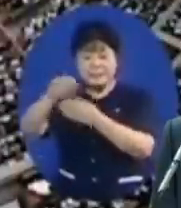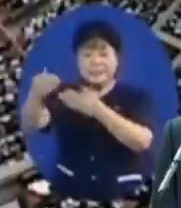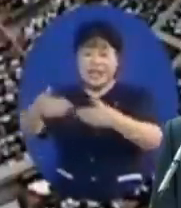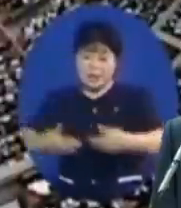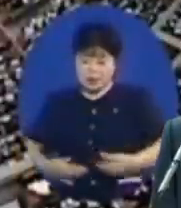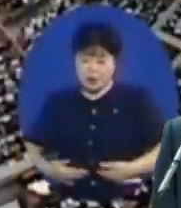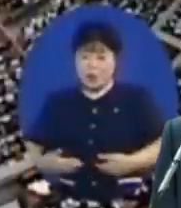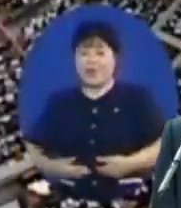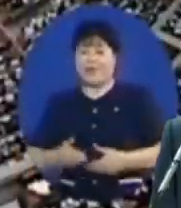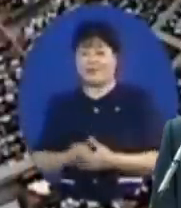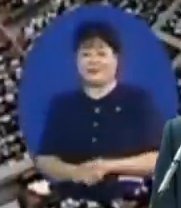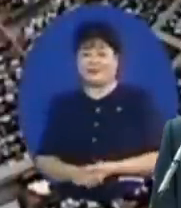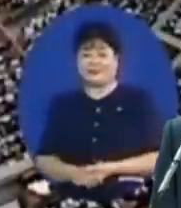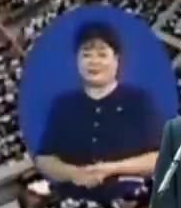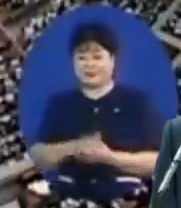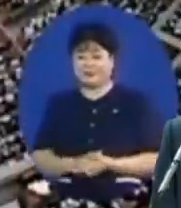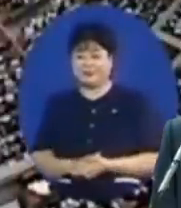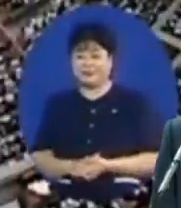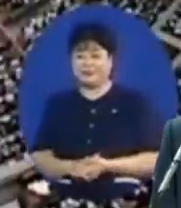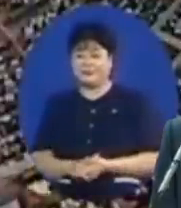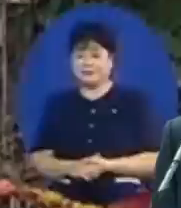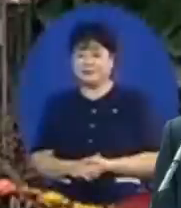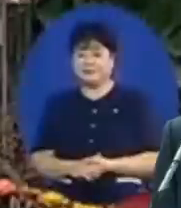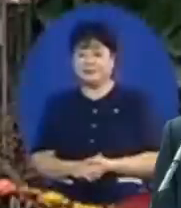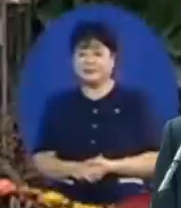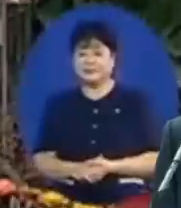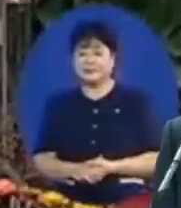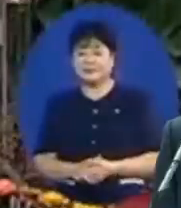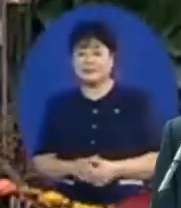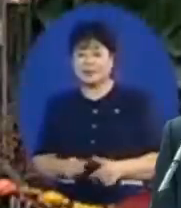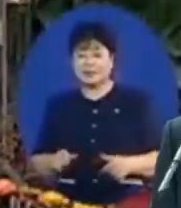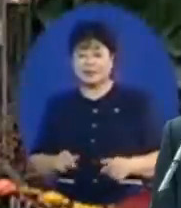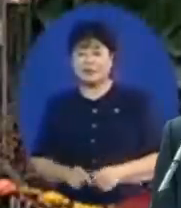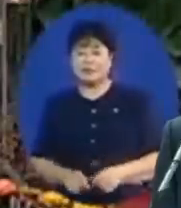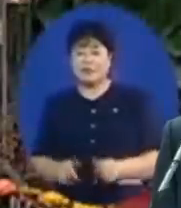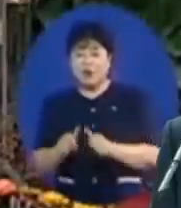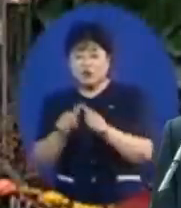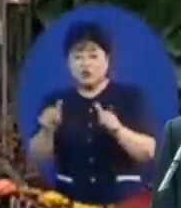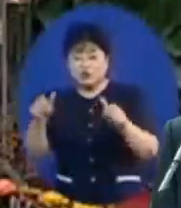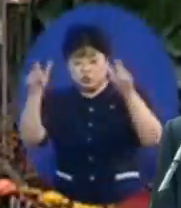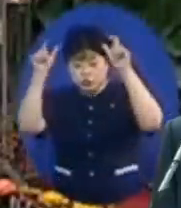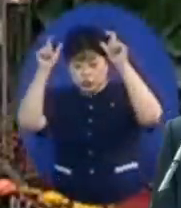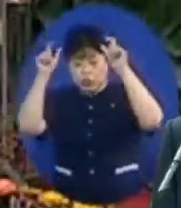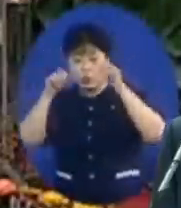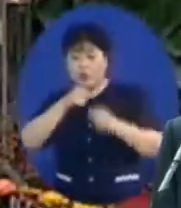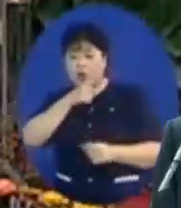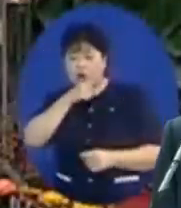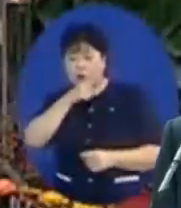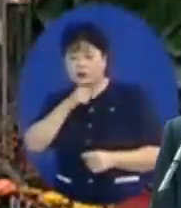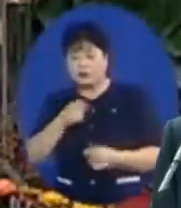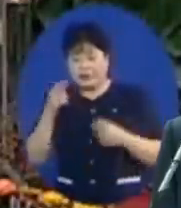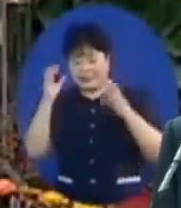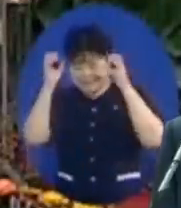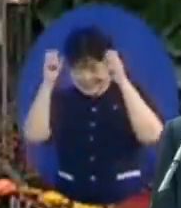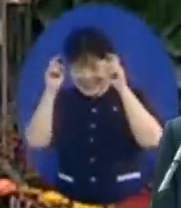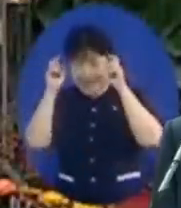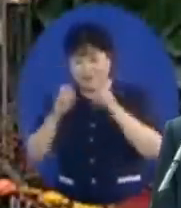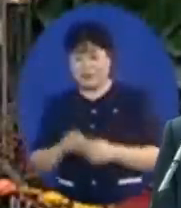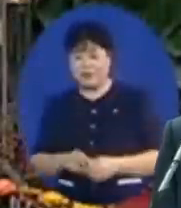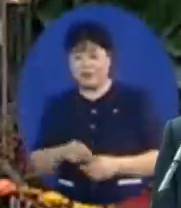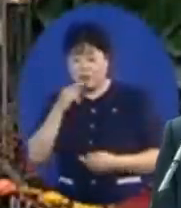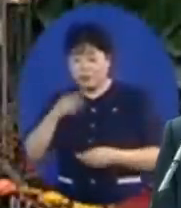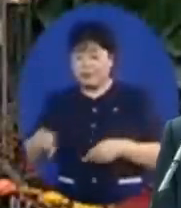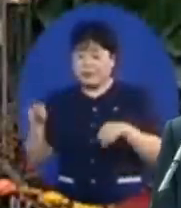속죄 제사는 제사장은 수송아지, 족장은 순염소, 평민은 암염소, 어린 양, 가난한 자는